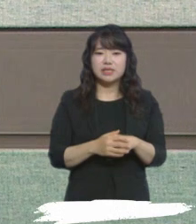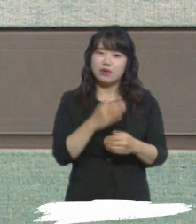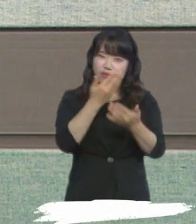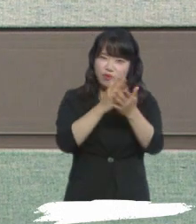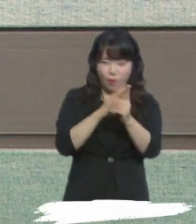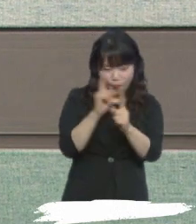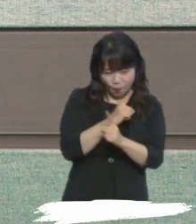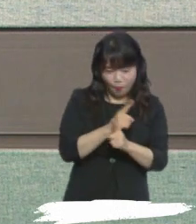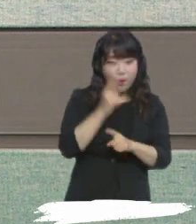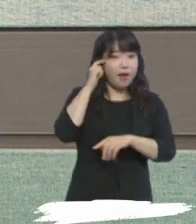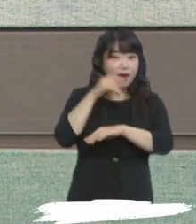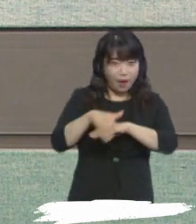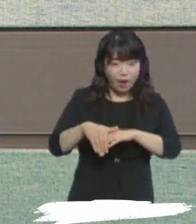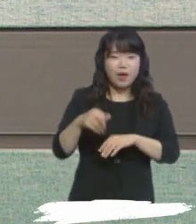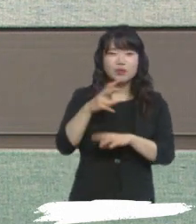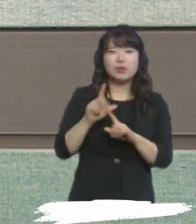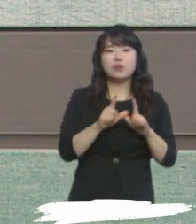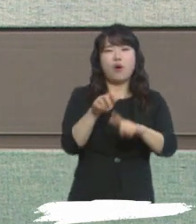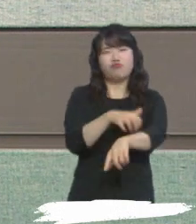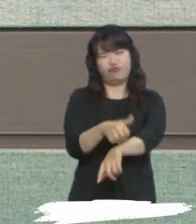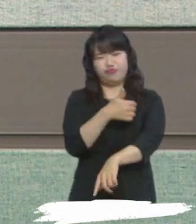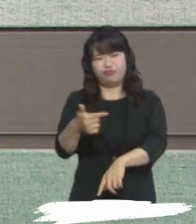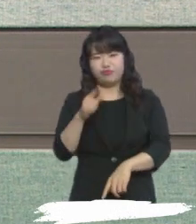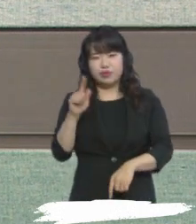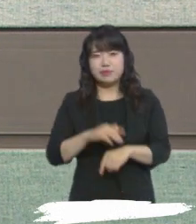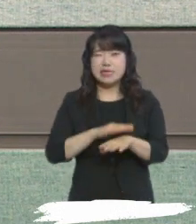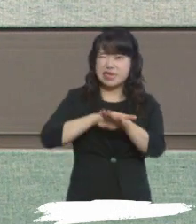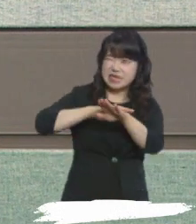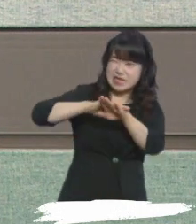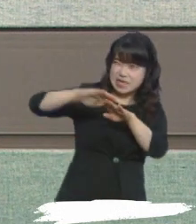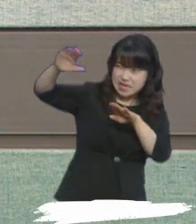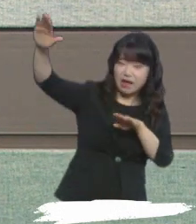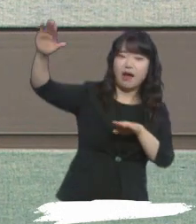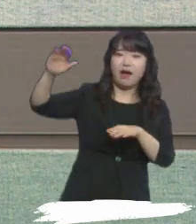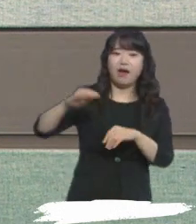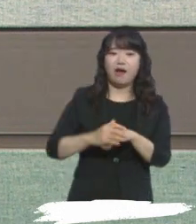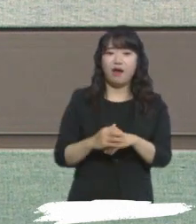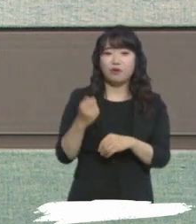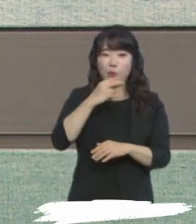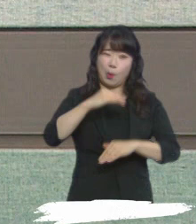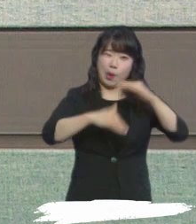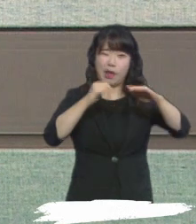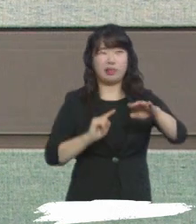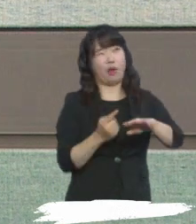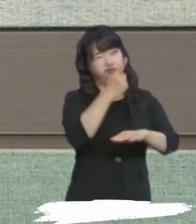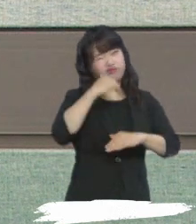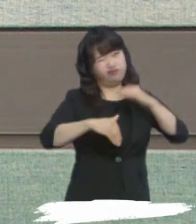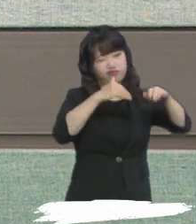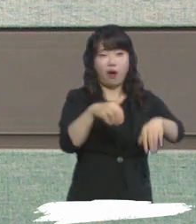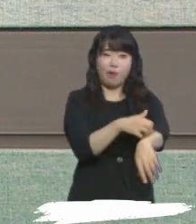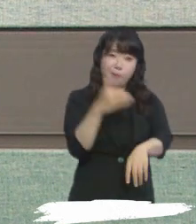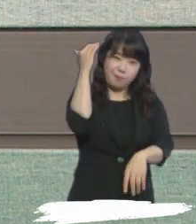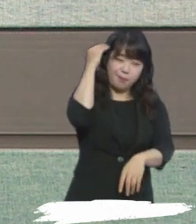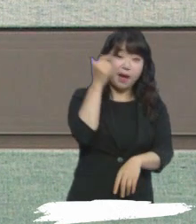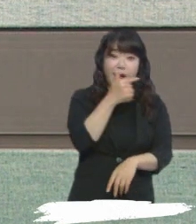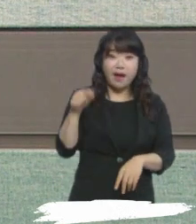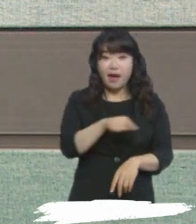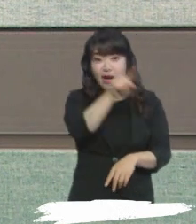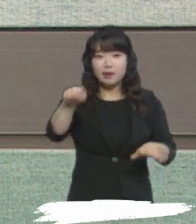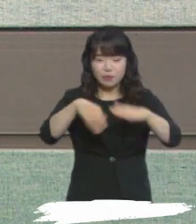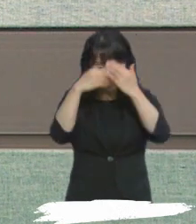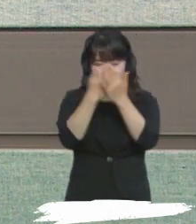개선이 되고요. 그동안에 생활이 불편했던 이제 급경사지, 그 다음에 높은 계단, 이런 생활의 여러 가지